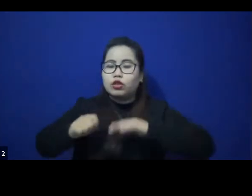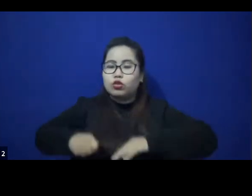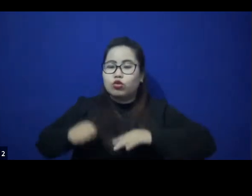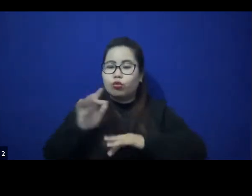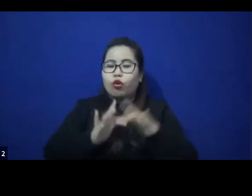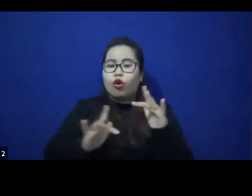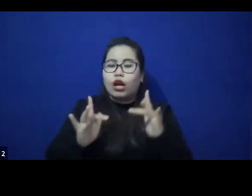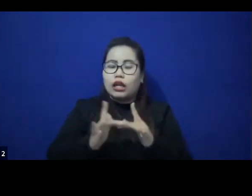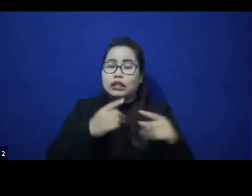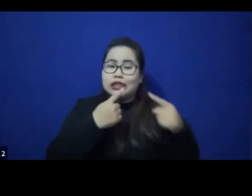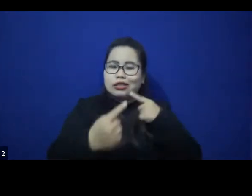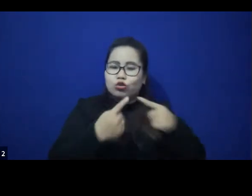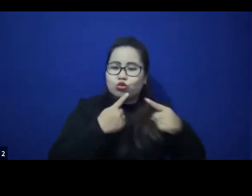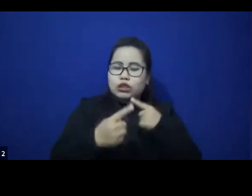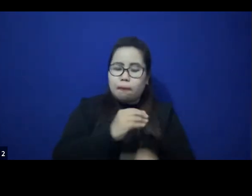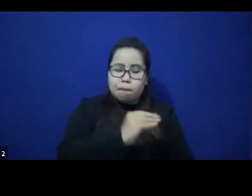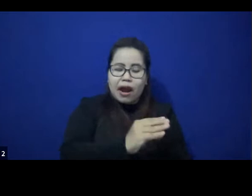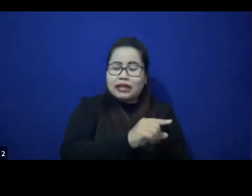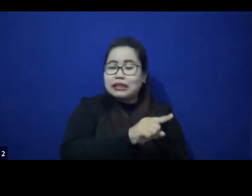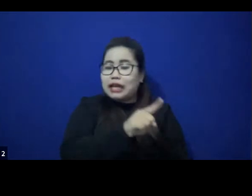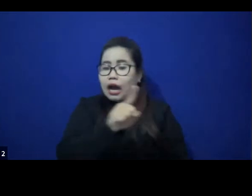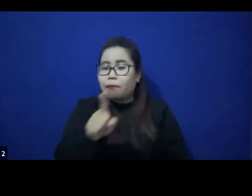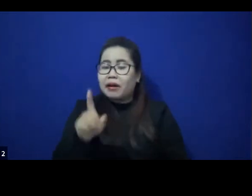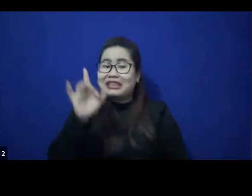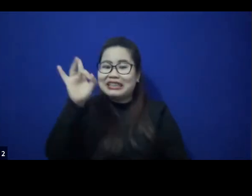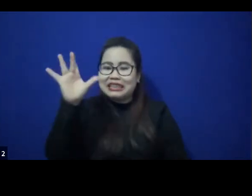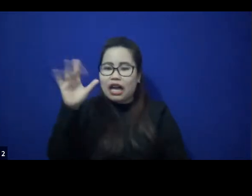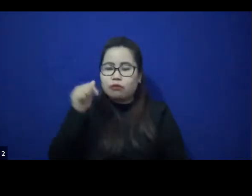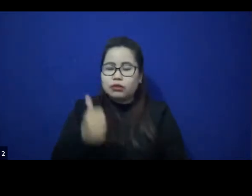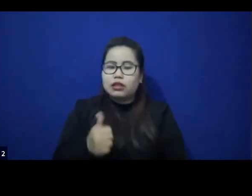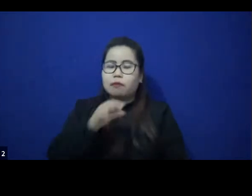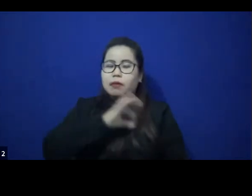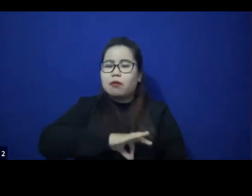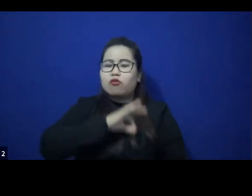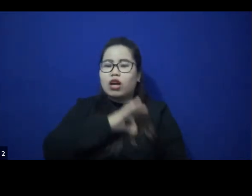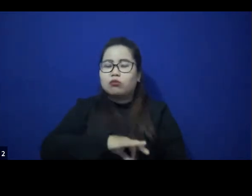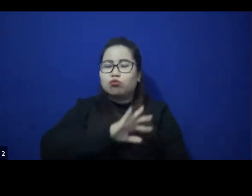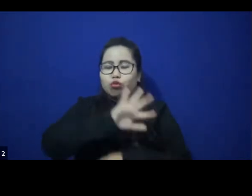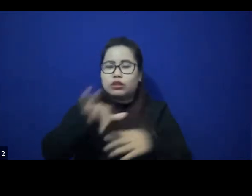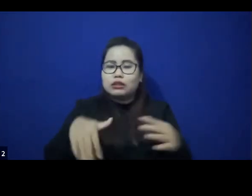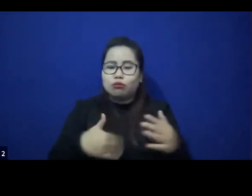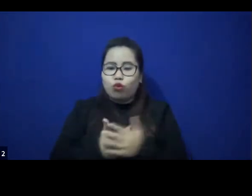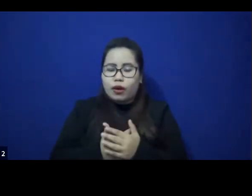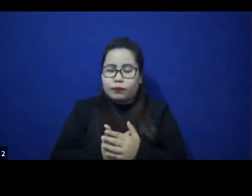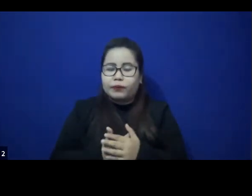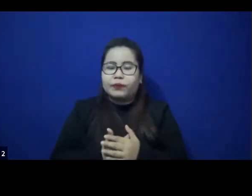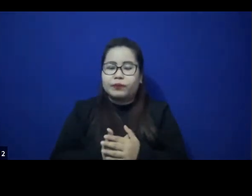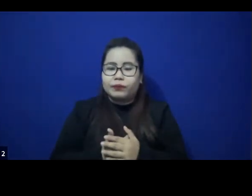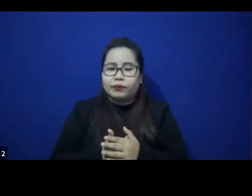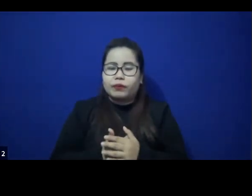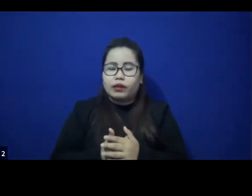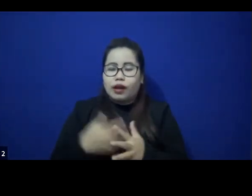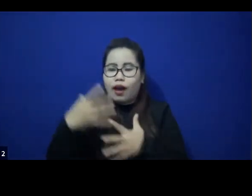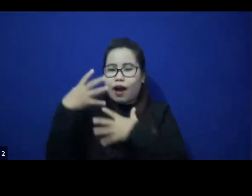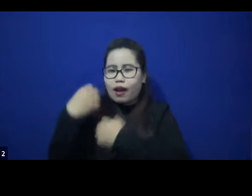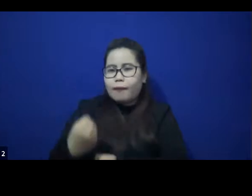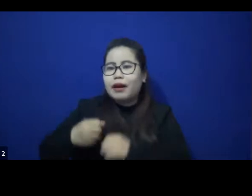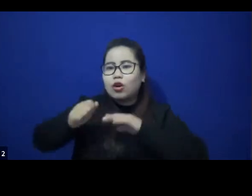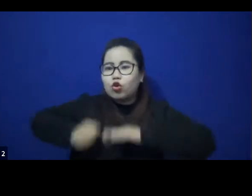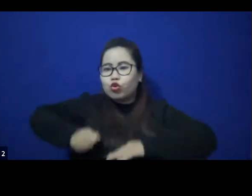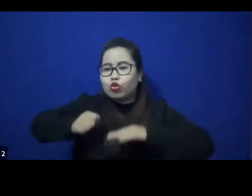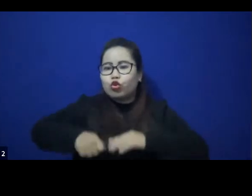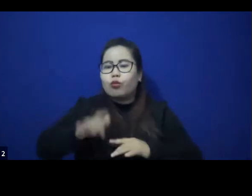pagi menjelang siang ini dapat memberikan manfaat bagi kita semua Dan harapannya hukum online